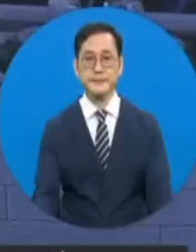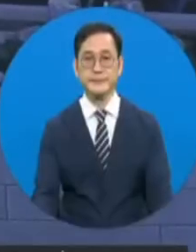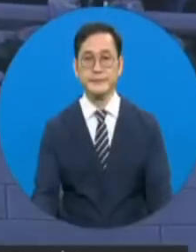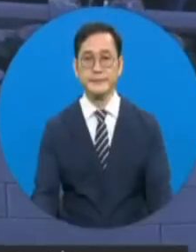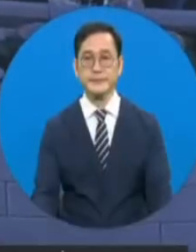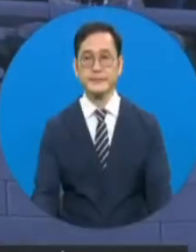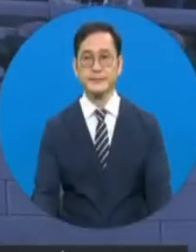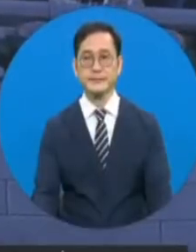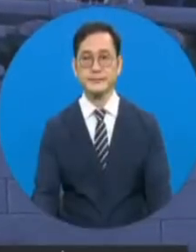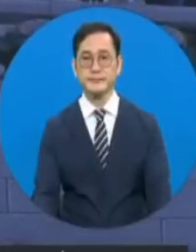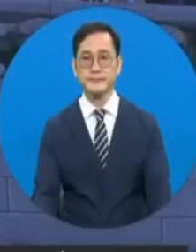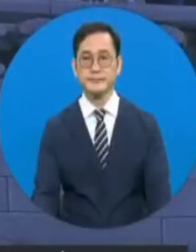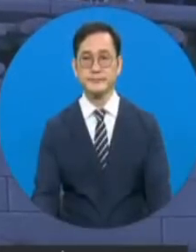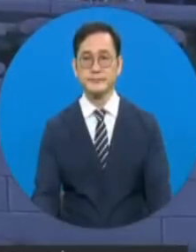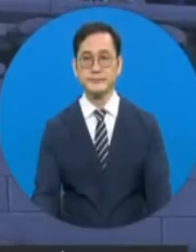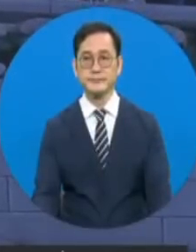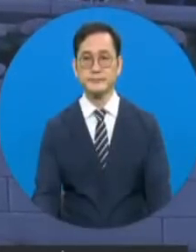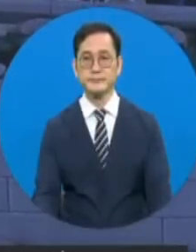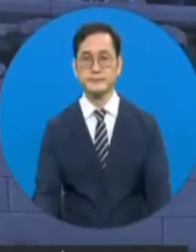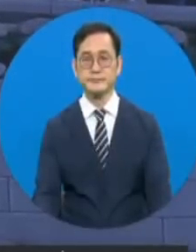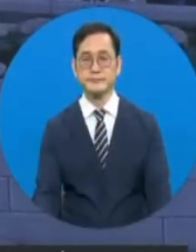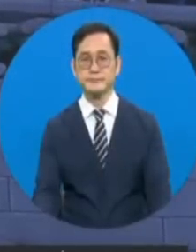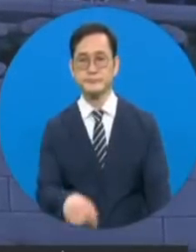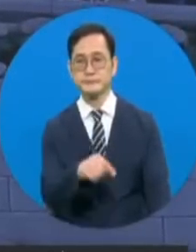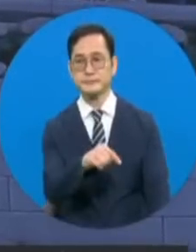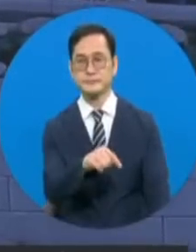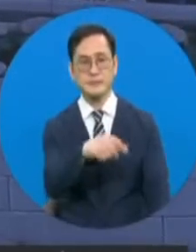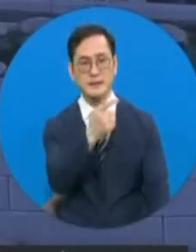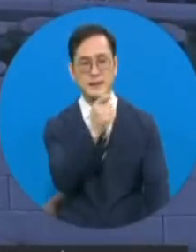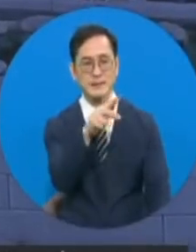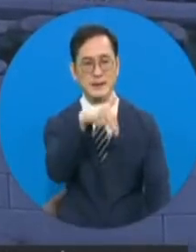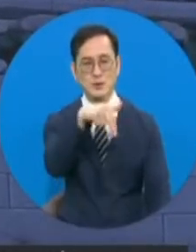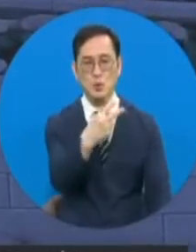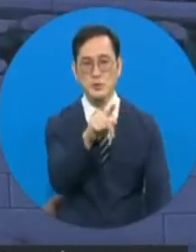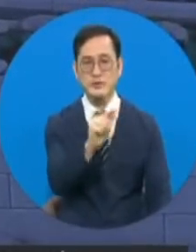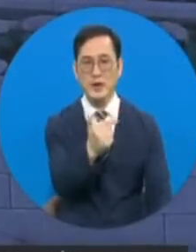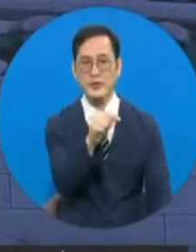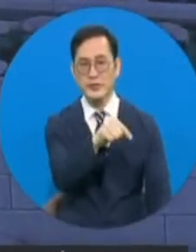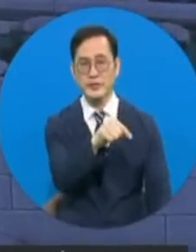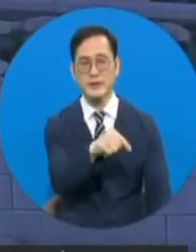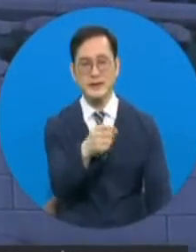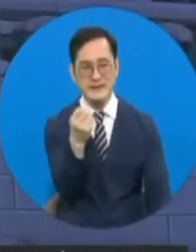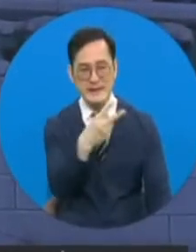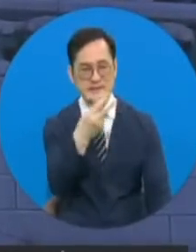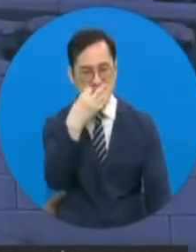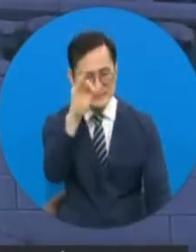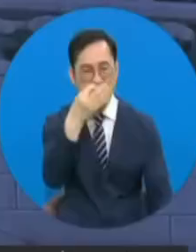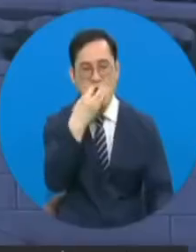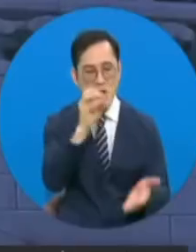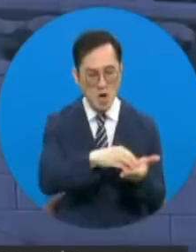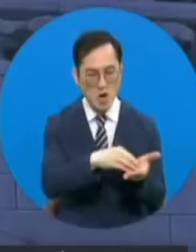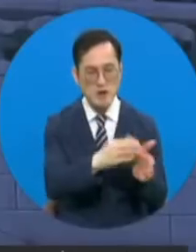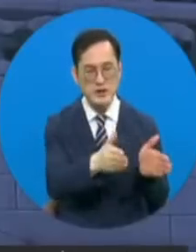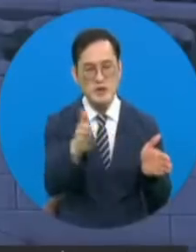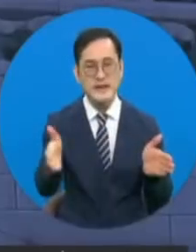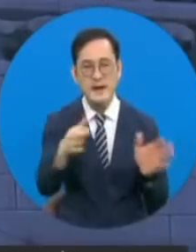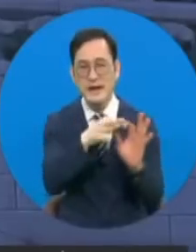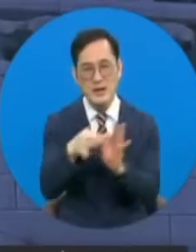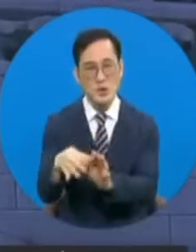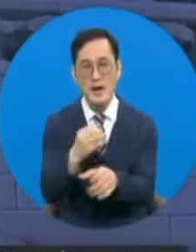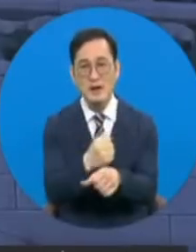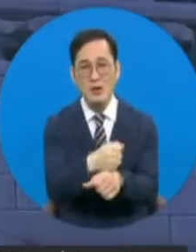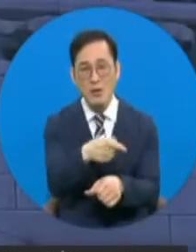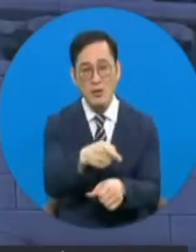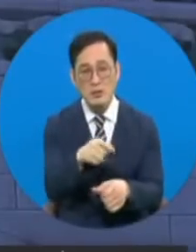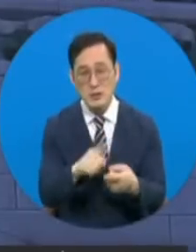다소 애매한 답변입니다 종합편성채널 정확히 말하면 tv조선에 재승인과 관련해서 점수를 낮게